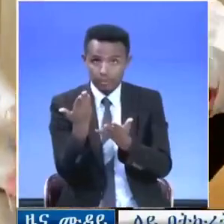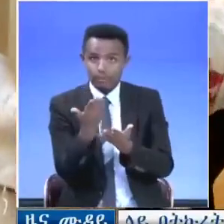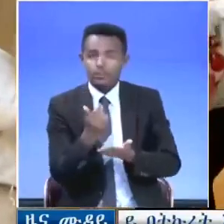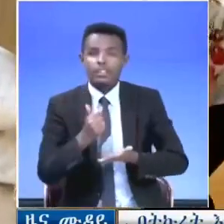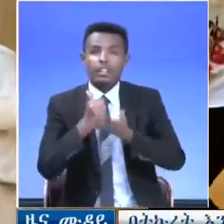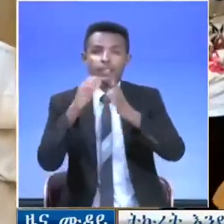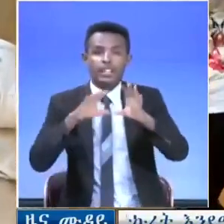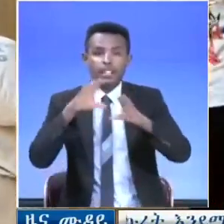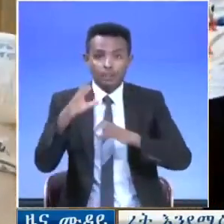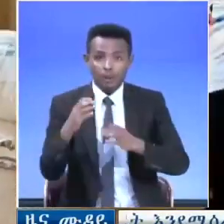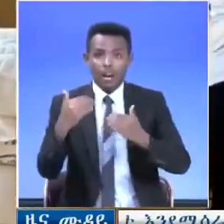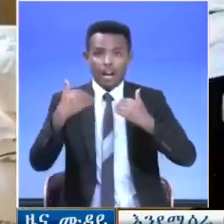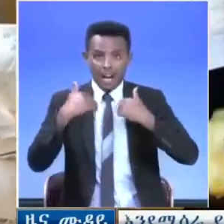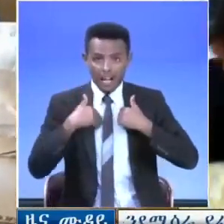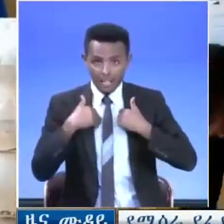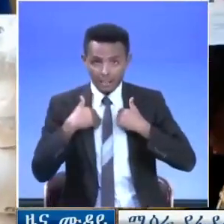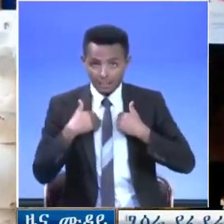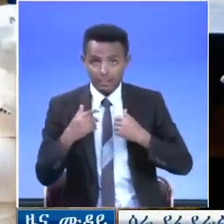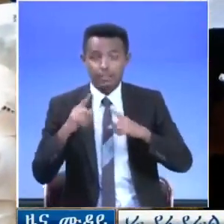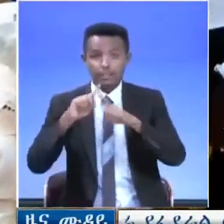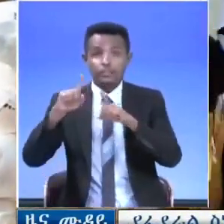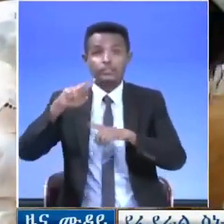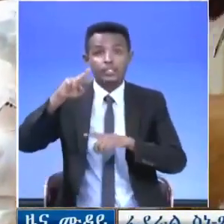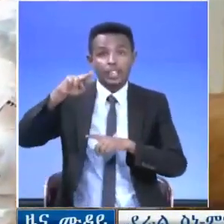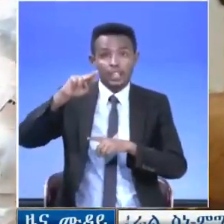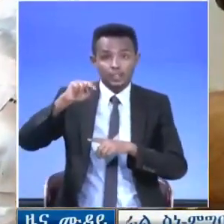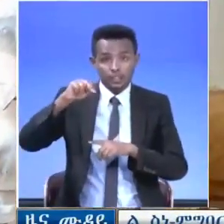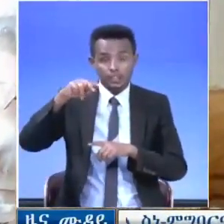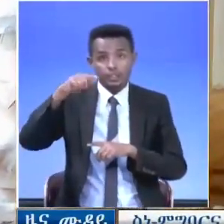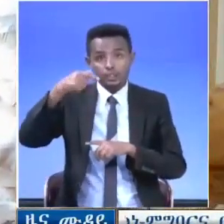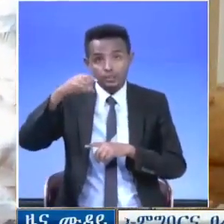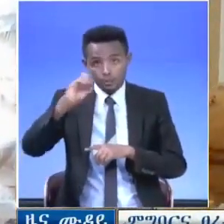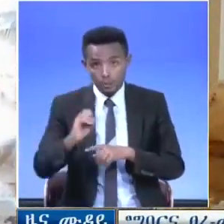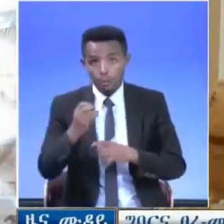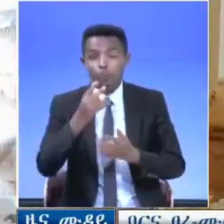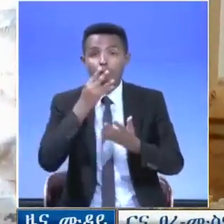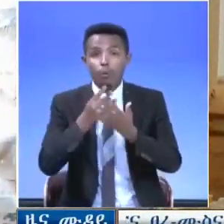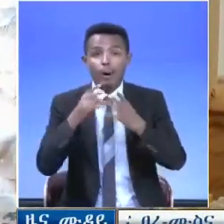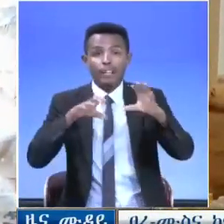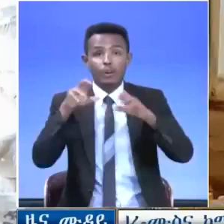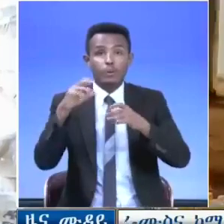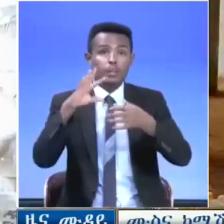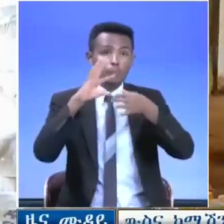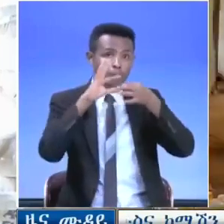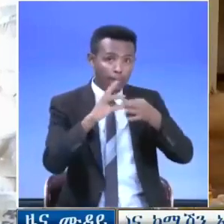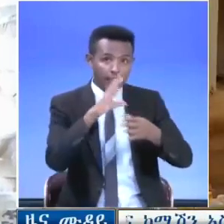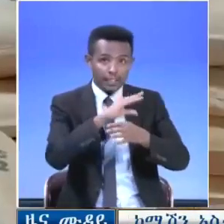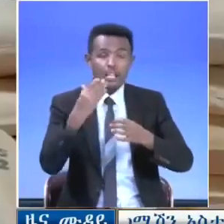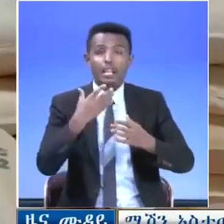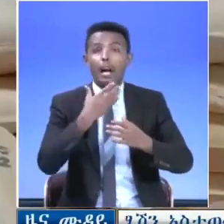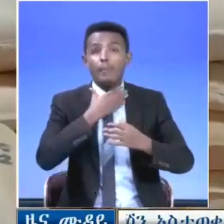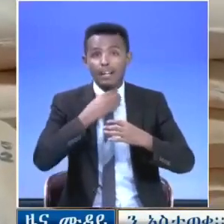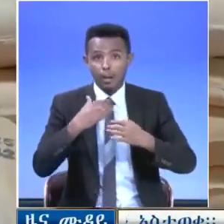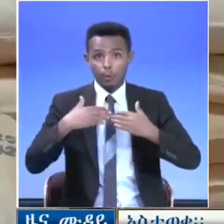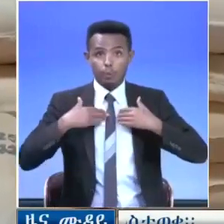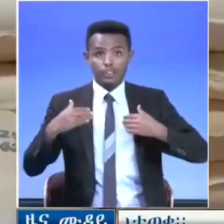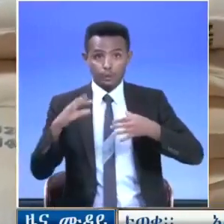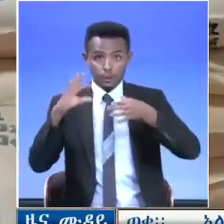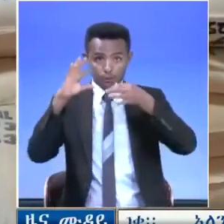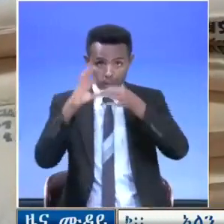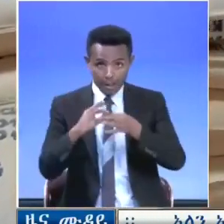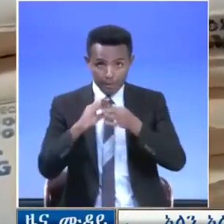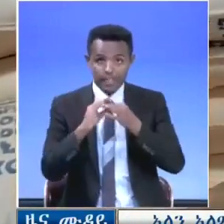ሲቪክ ማህበራት ህብረት ሀገር ውስጥ በሚገኙ ያርበኞች ግንባር ታጋዮች በጎ አድራጎት ማህበርና በአማራ ወጣቶች ማህበር አስተባባሪነት